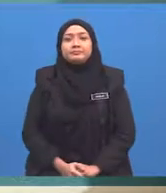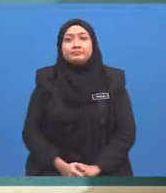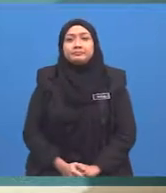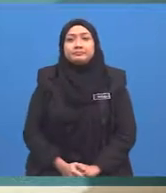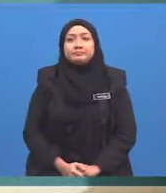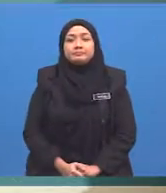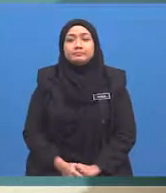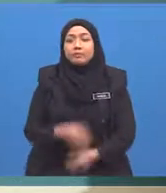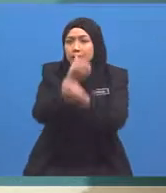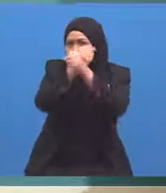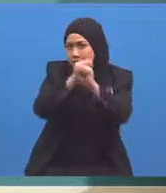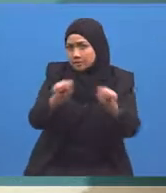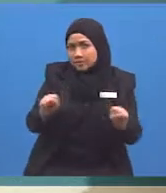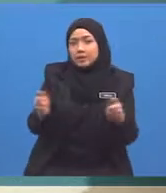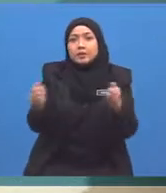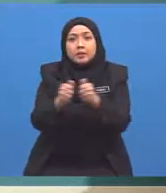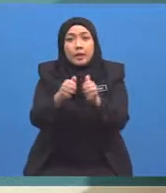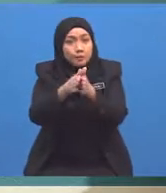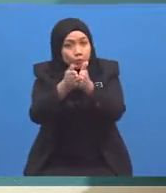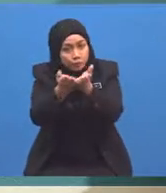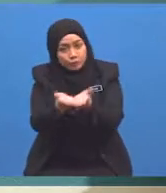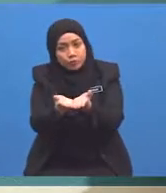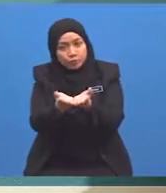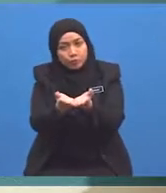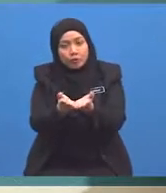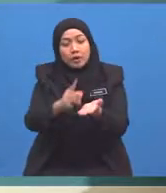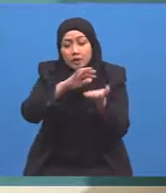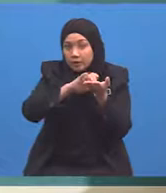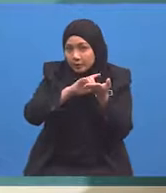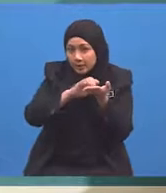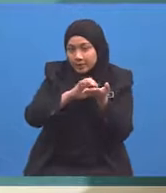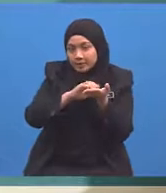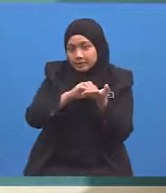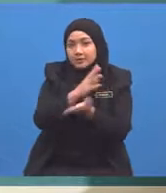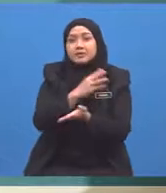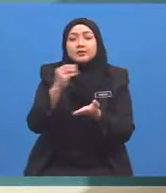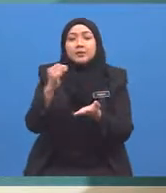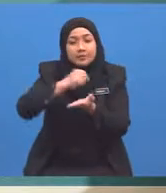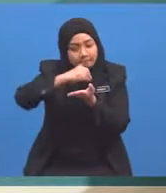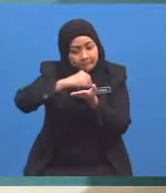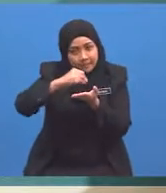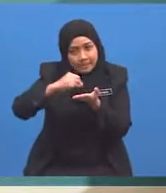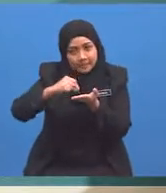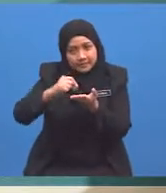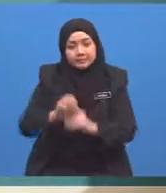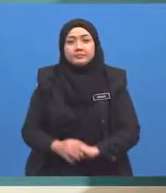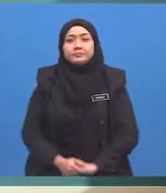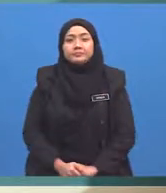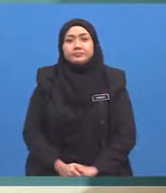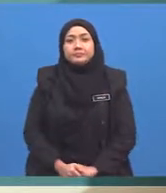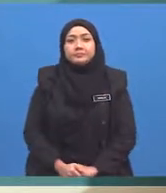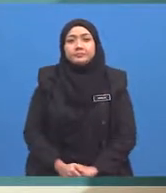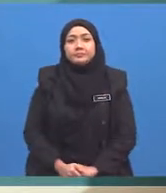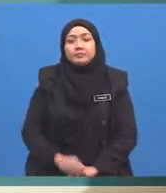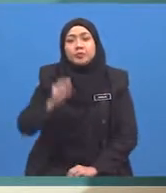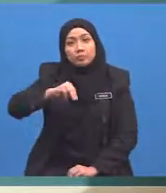Sila bersedia dengan buku nota, kalkulator dan pen ya. Anda